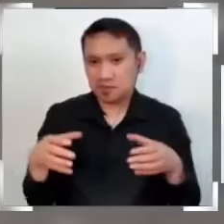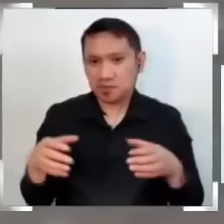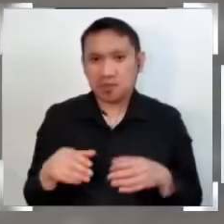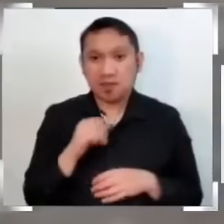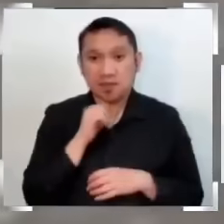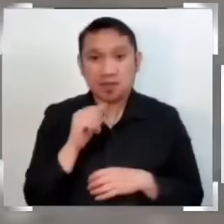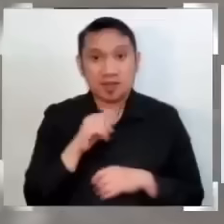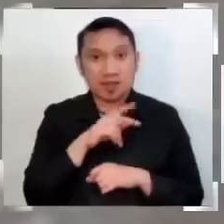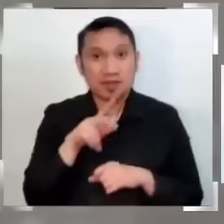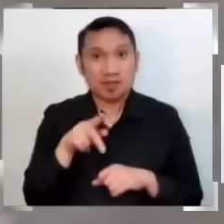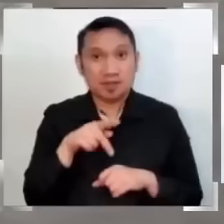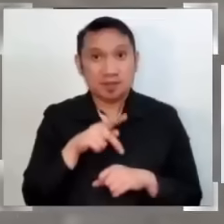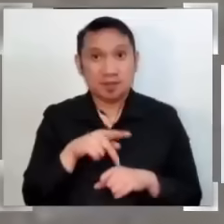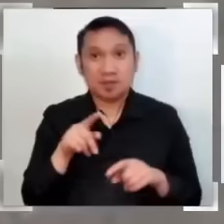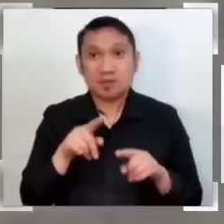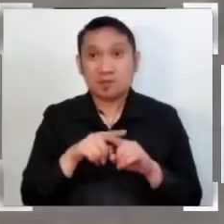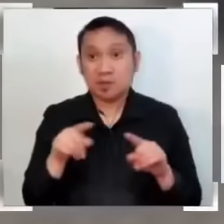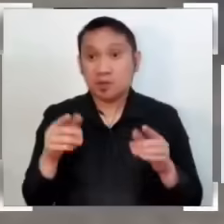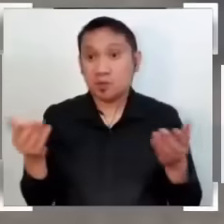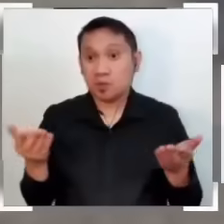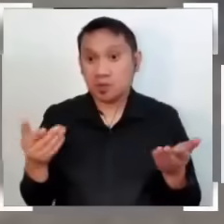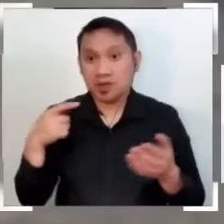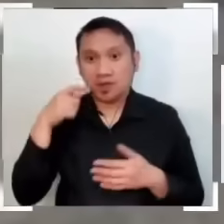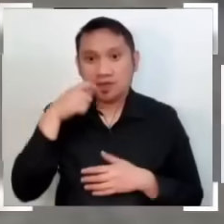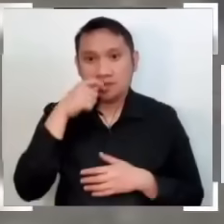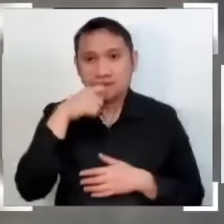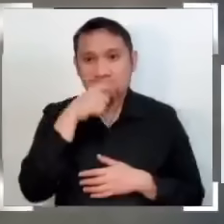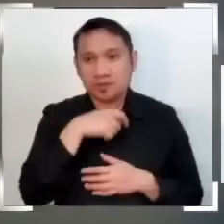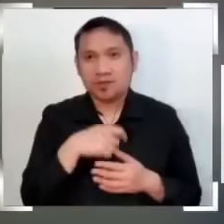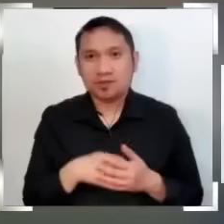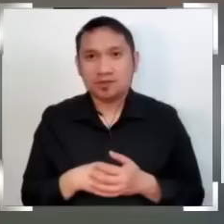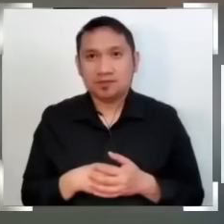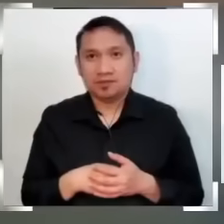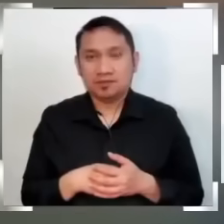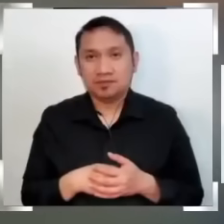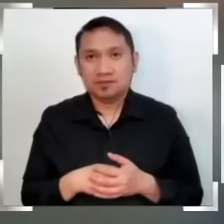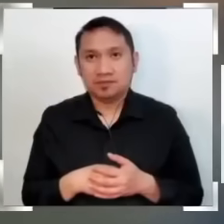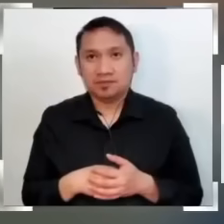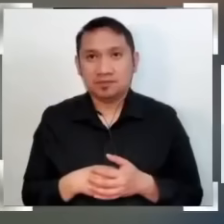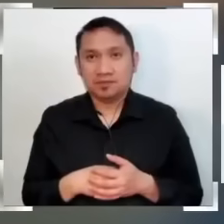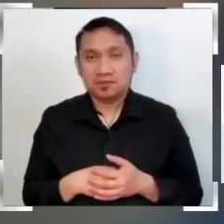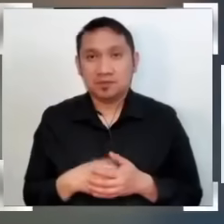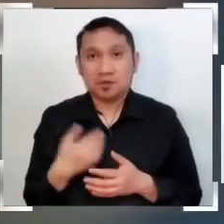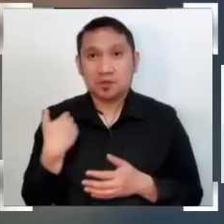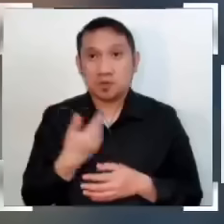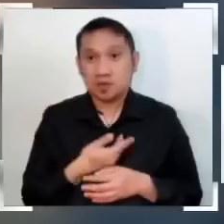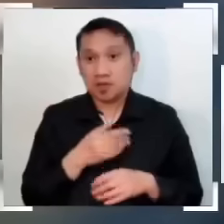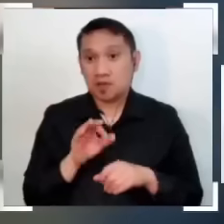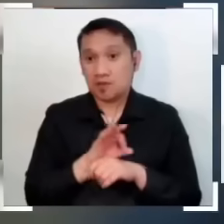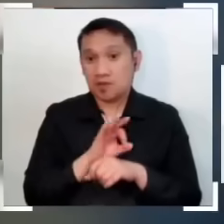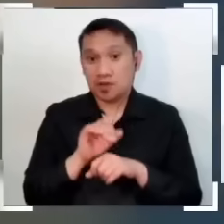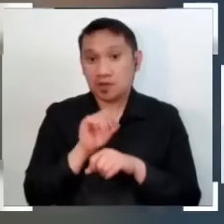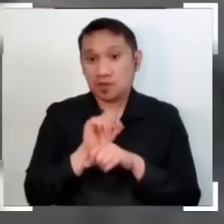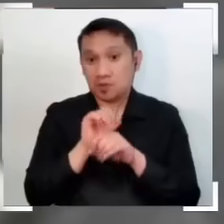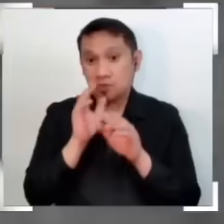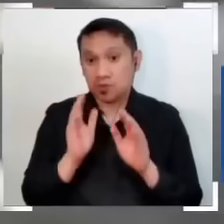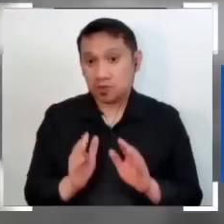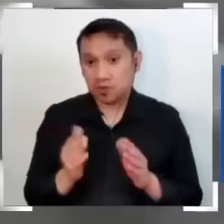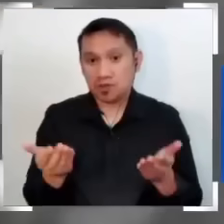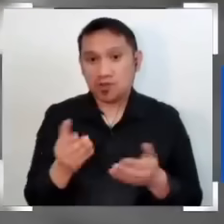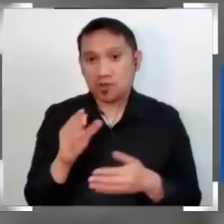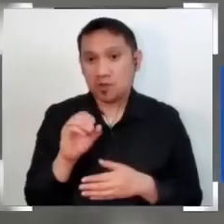ha? Kundi sa Taiwan. Kami ay bilang isang factory worker or OFW dito sa Taiwan,